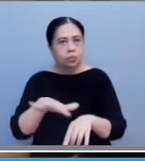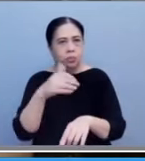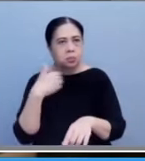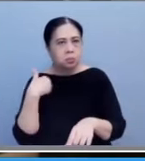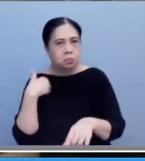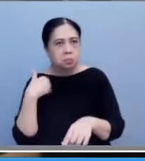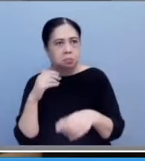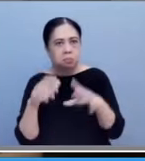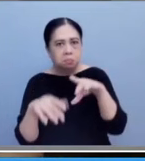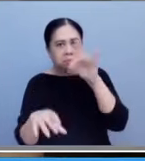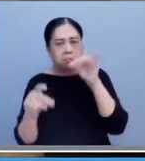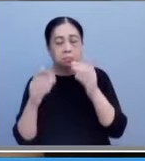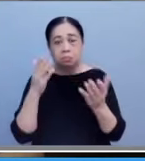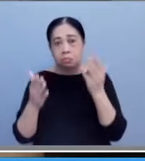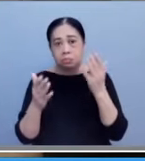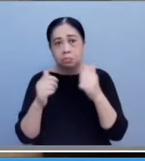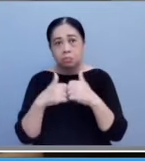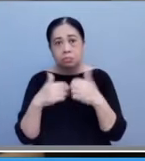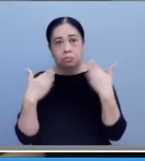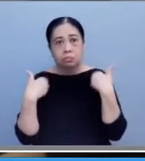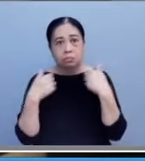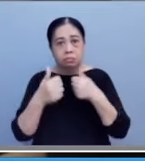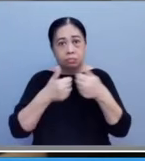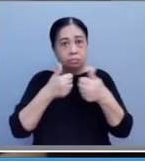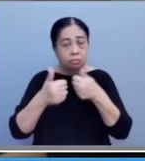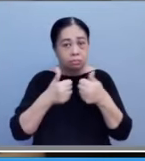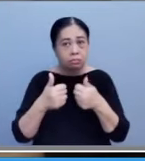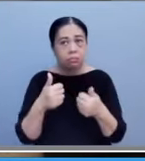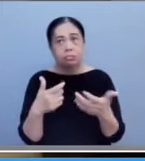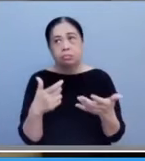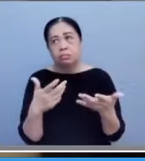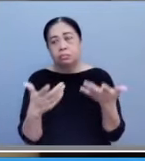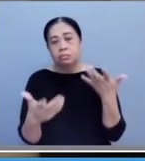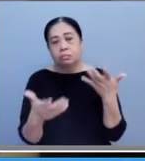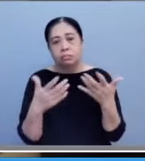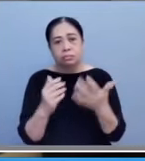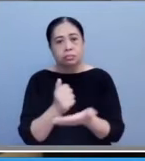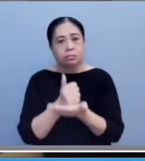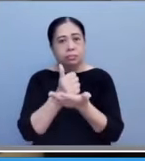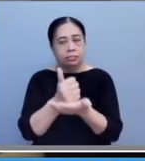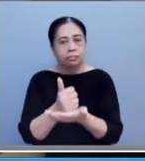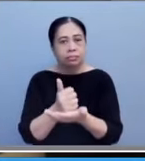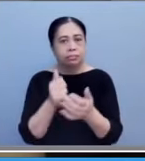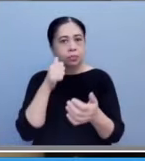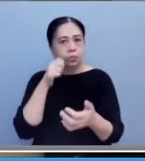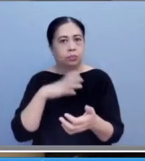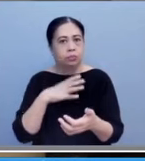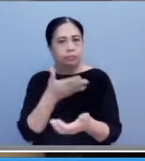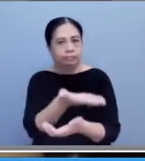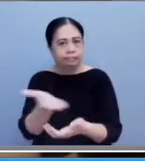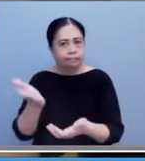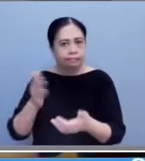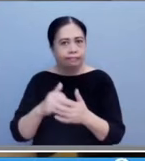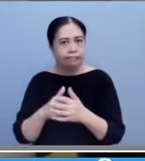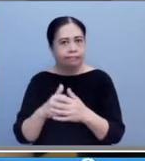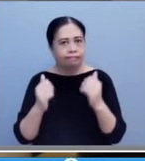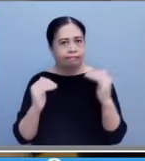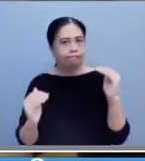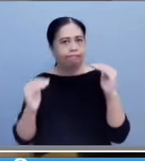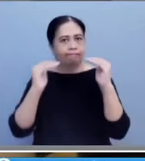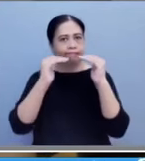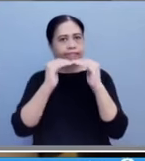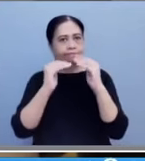discovered, maybe by having a contest and helping these women be at par to the